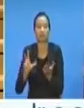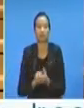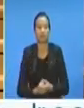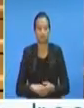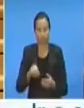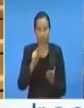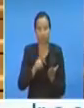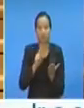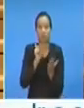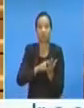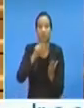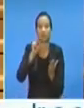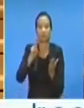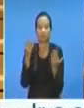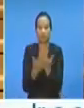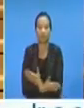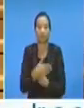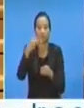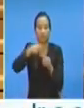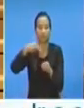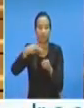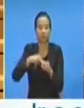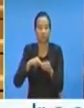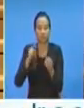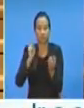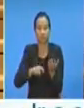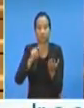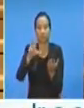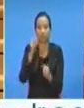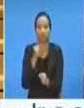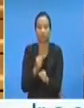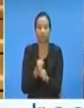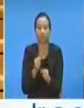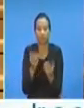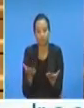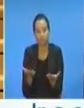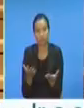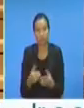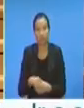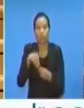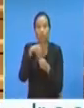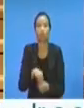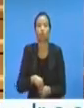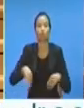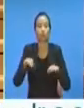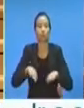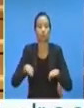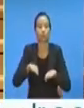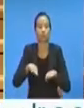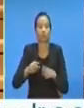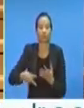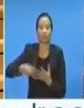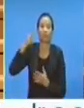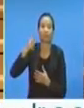เปลี่ยนกรองอากาศกด3ไม่ทำอะไรเลยอยู่เฉยๆเดี๋ยวมันตัดสายไปเ